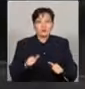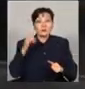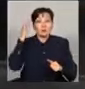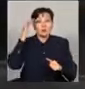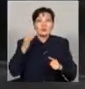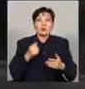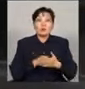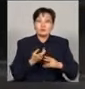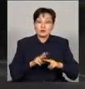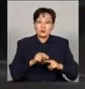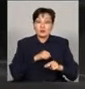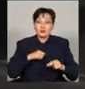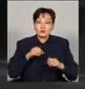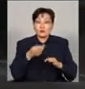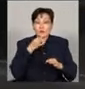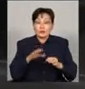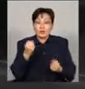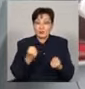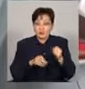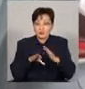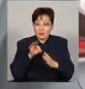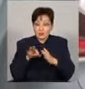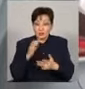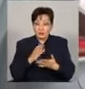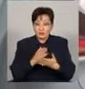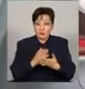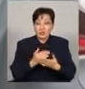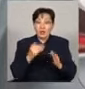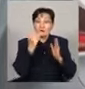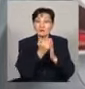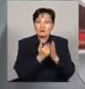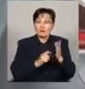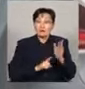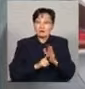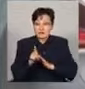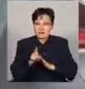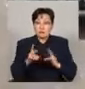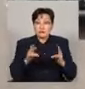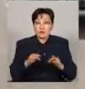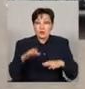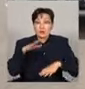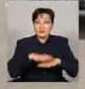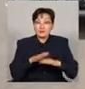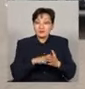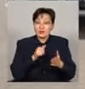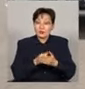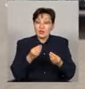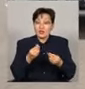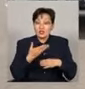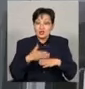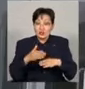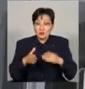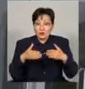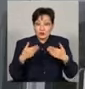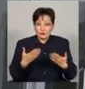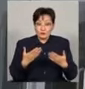бірі. Бұған дейін өзі ұнатқан көлікті таңдап та қойған екен. Бірақ бағдарлама басталды дегенмен банктерде әлі қаржы жоқ дегенді